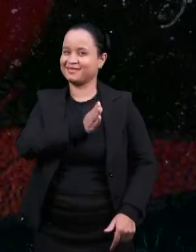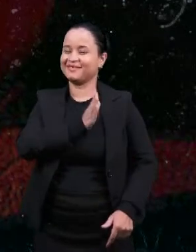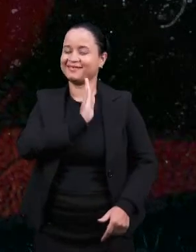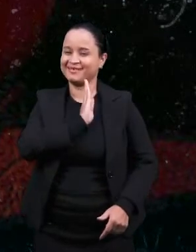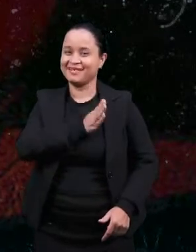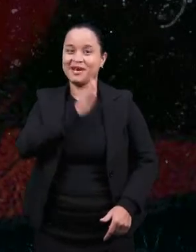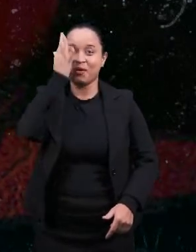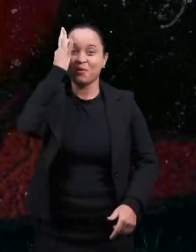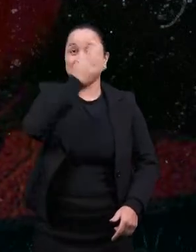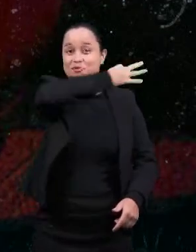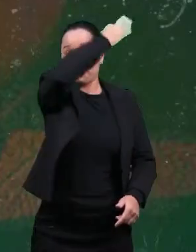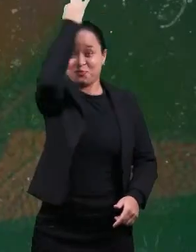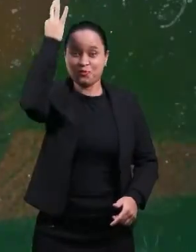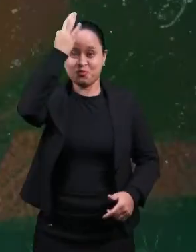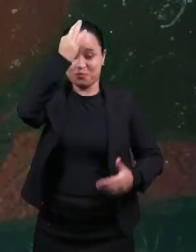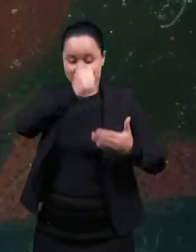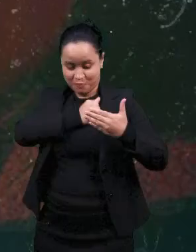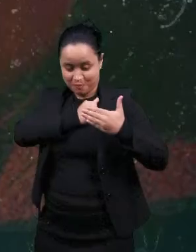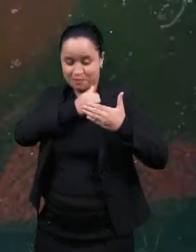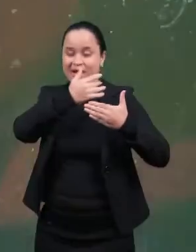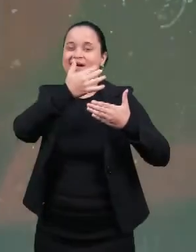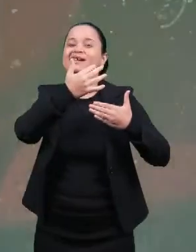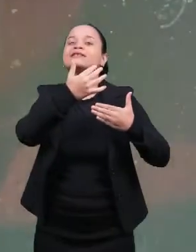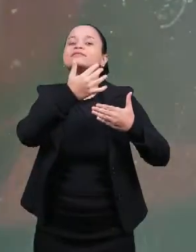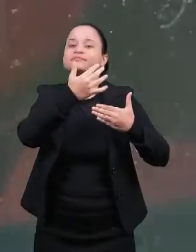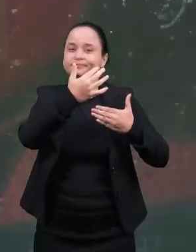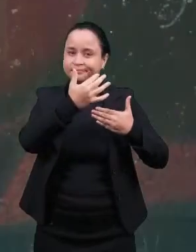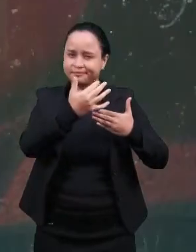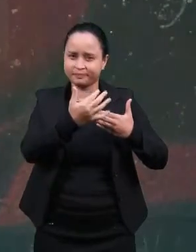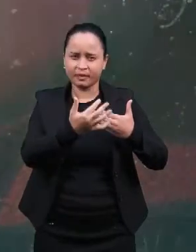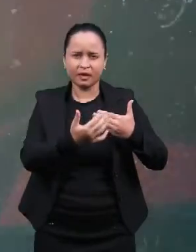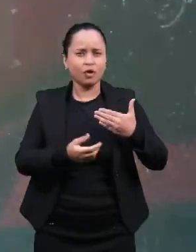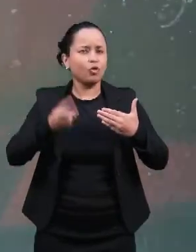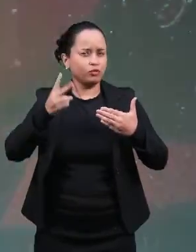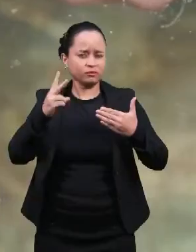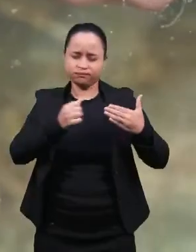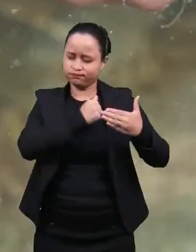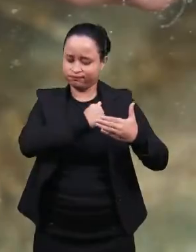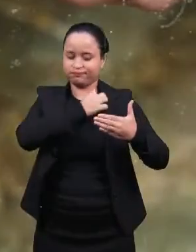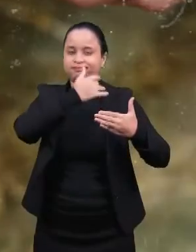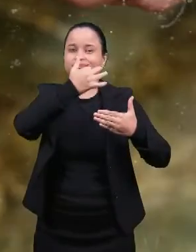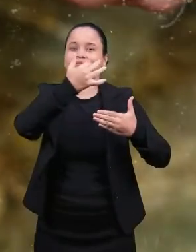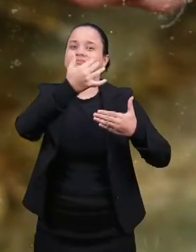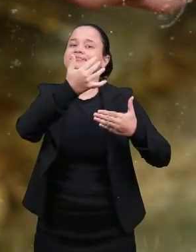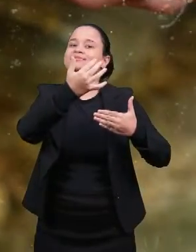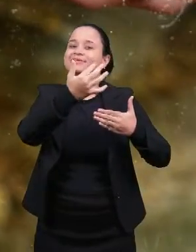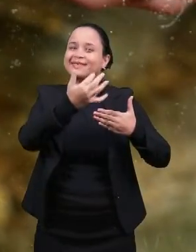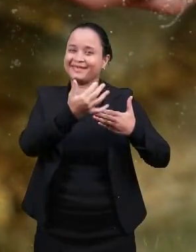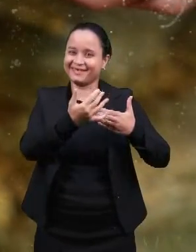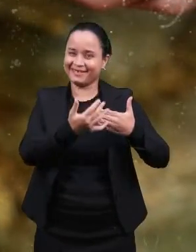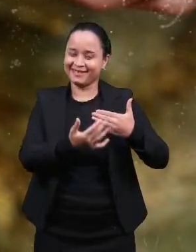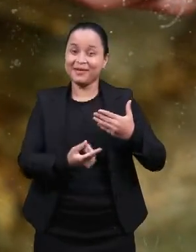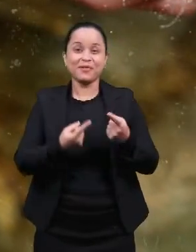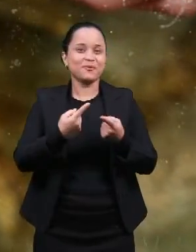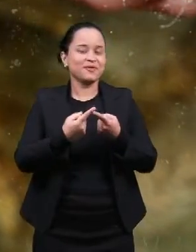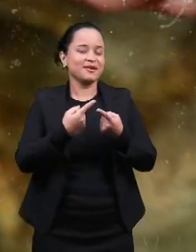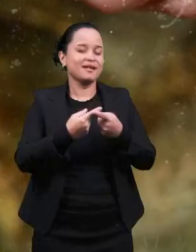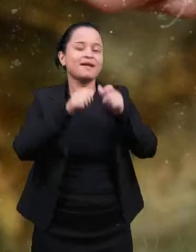благословениями духовными. Позволь, чтобы все это